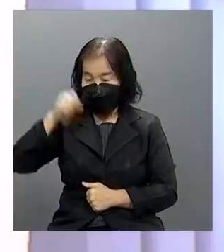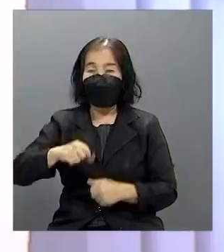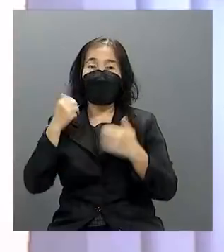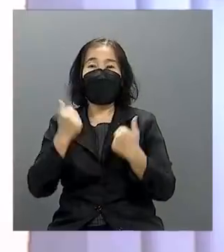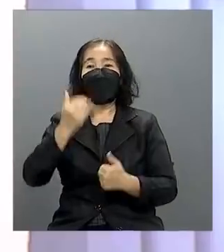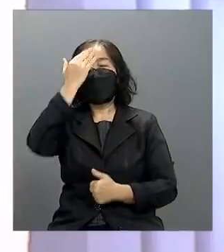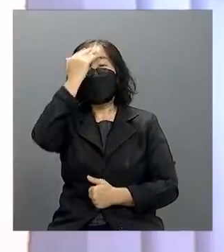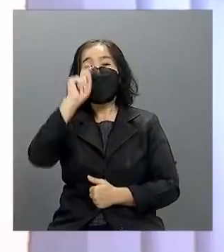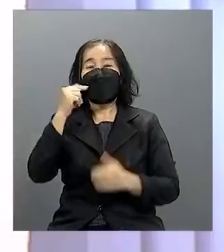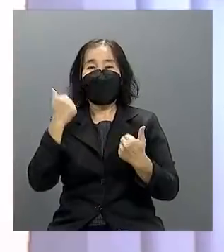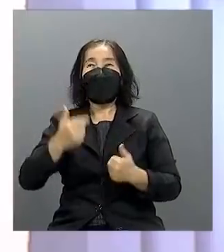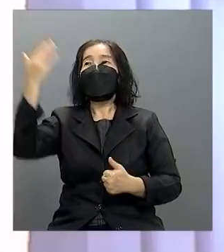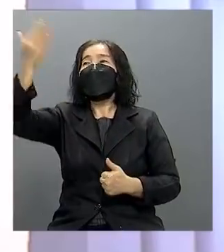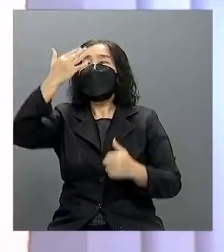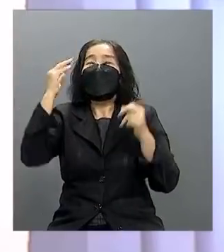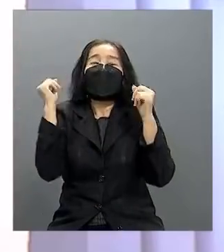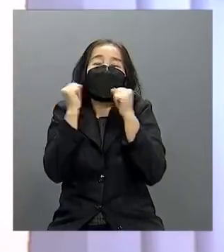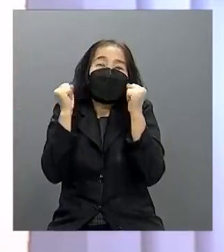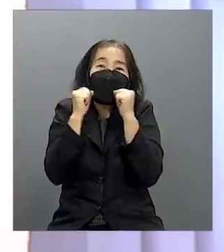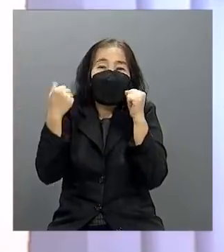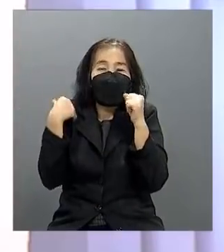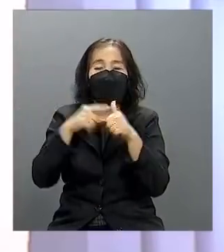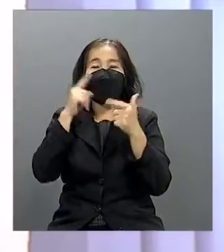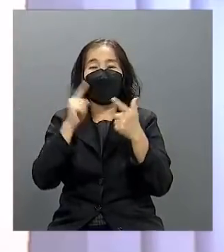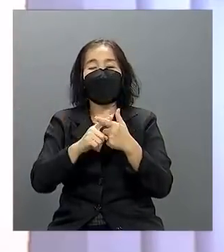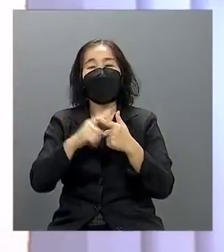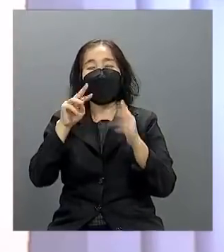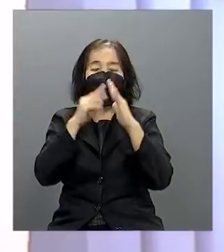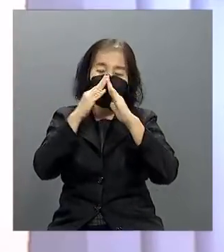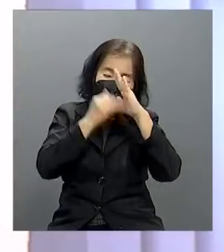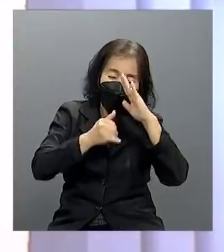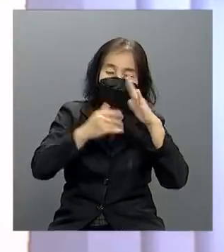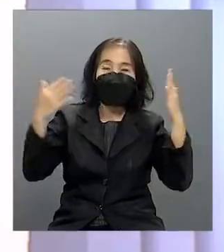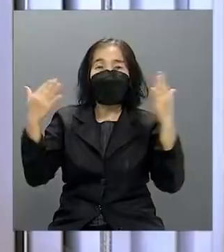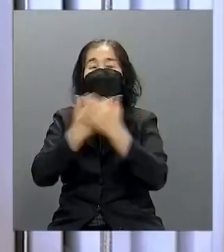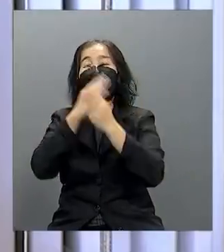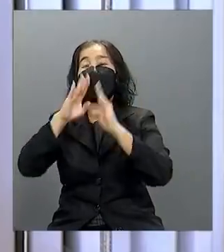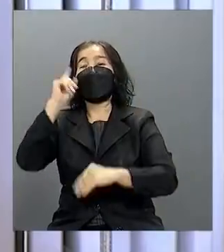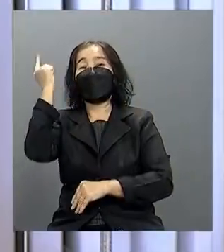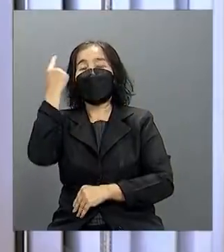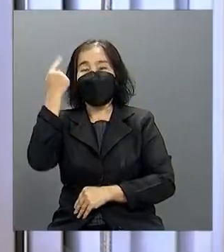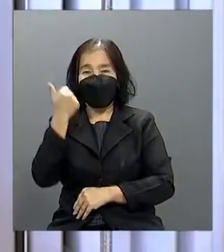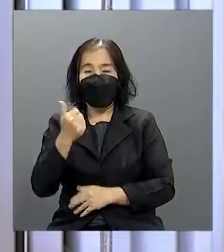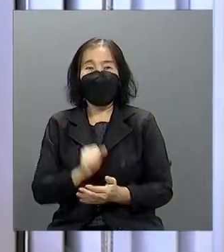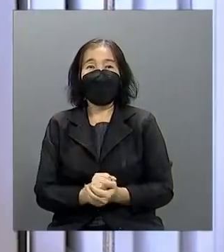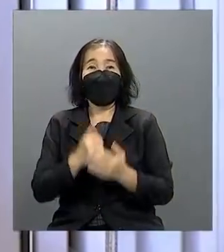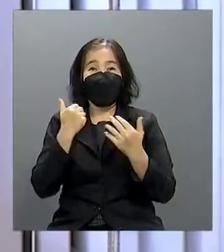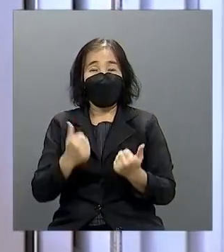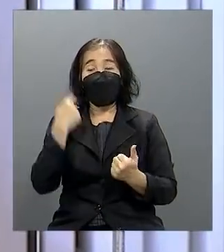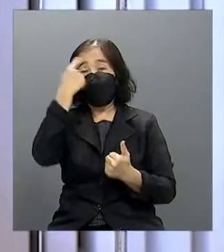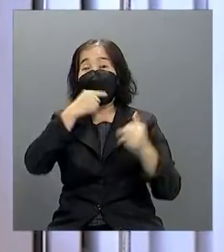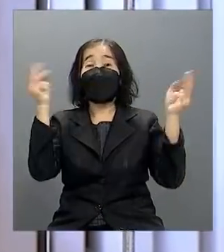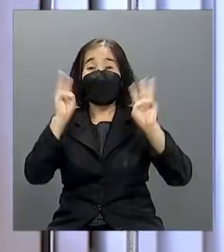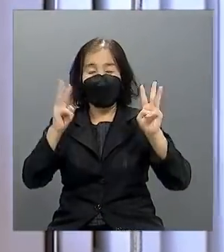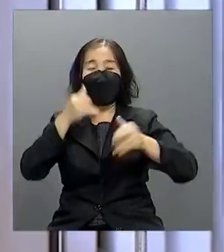าศก็กำลังดีแล้วก็เป็นการเปลี่ยนบรรยากาศในการท่องเที่ยวในรูปแบบใหม่ด้วย ใช่แล้วครับใครว่างก็ไปเที่ยวกันได้แ